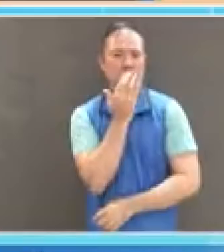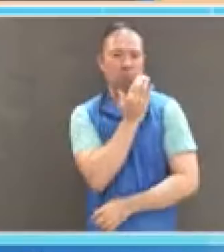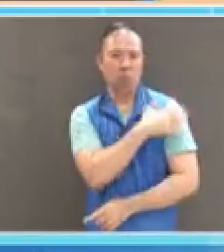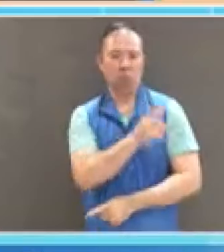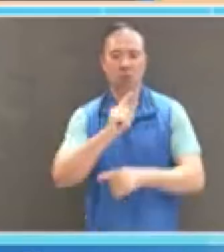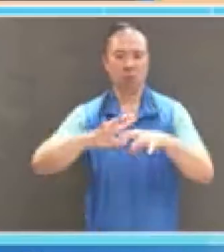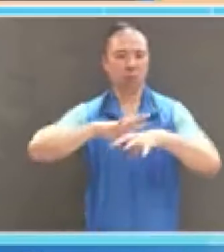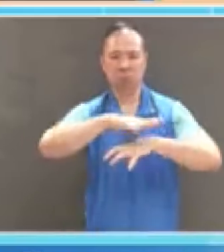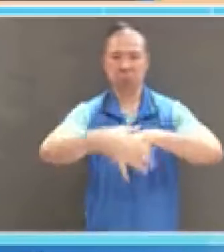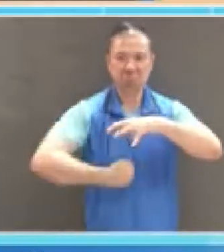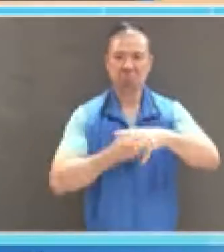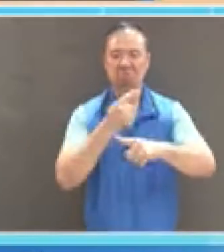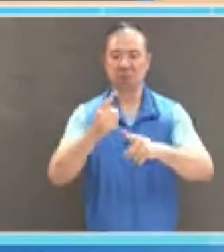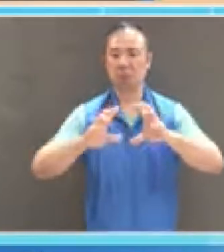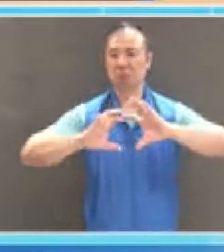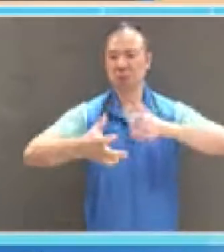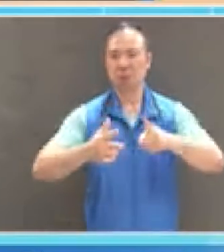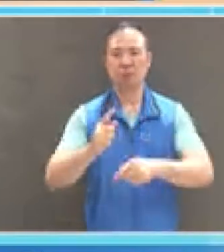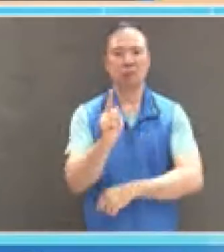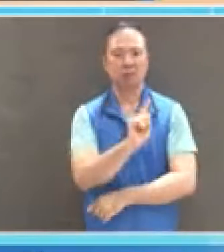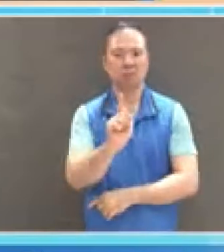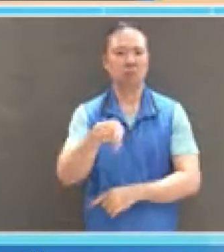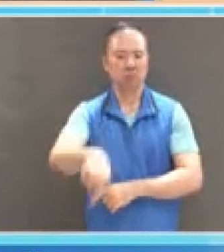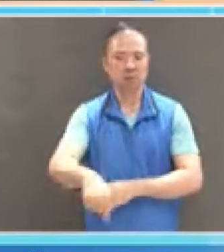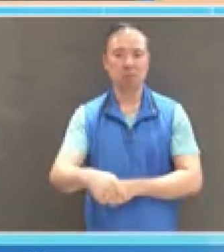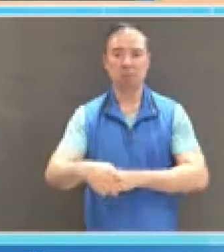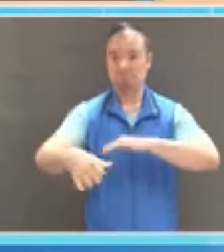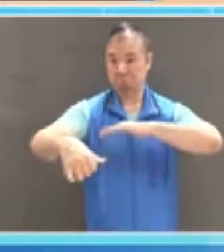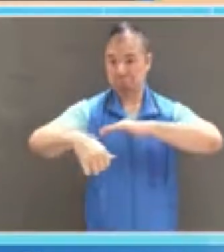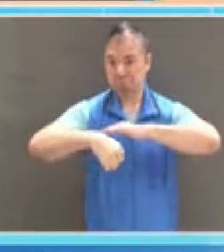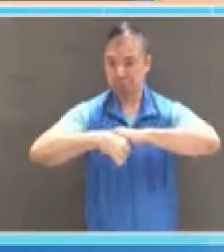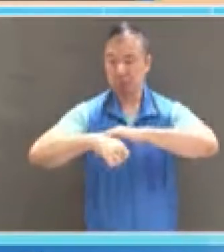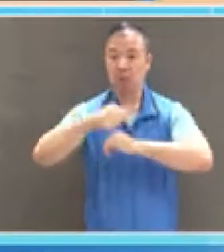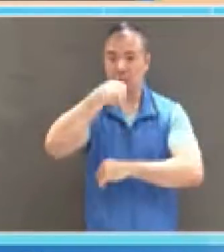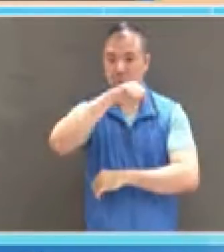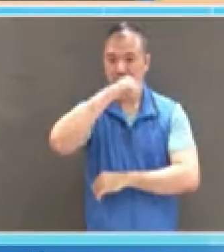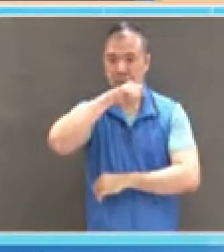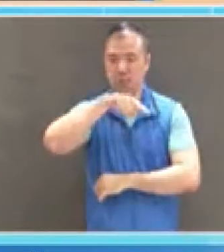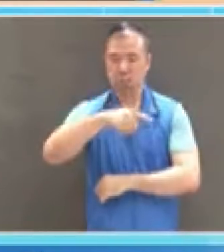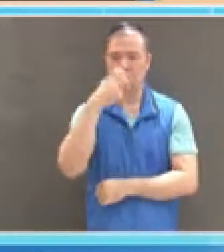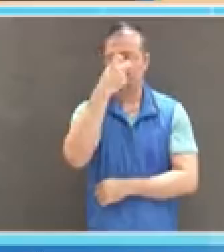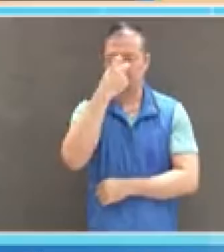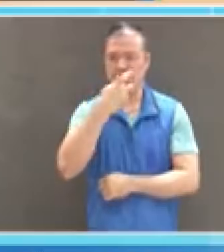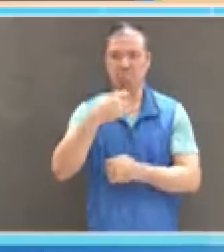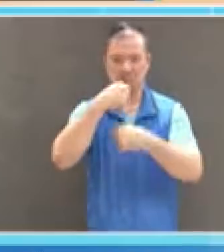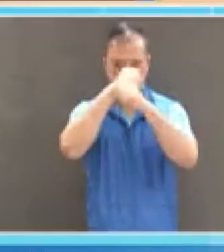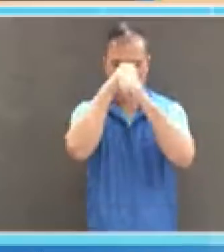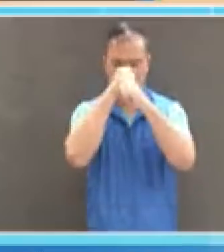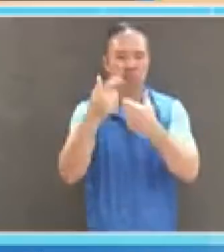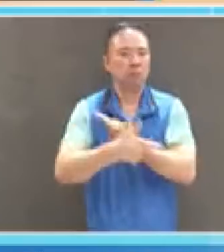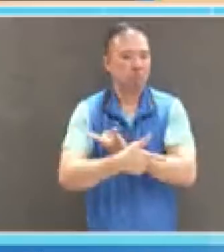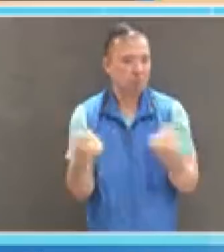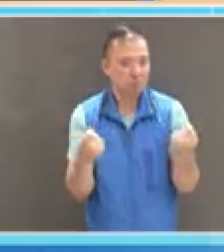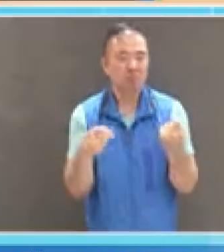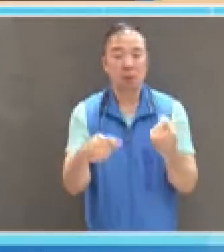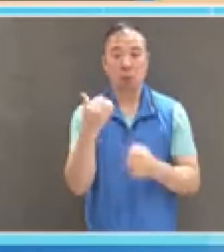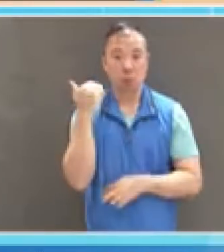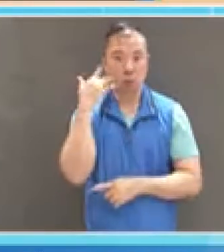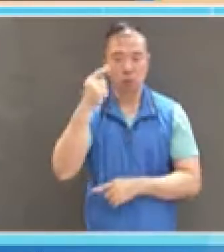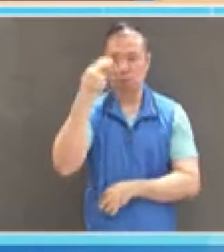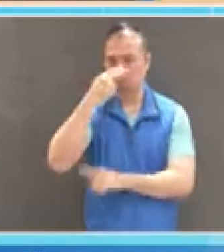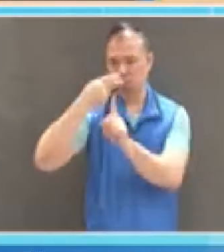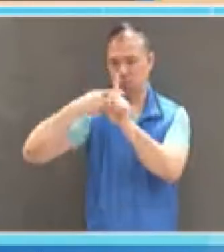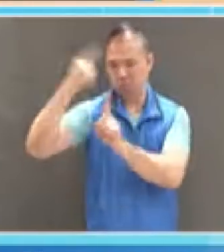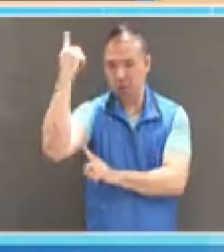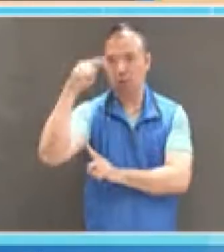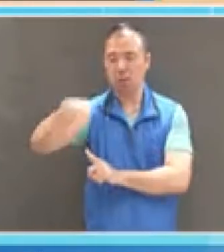都要赶快裁减。难道重点高风险国家入住集中